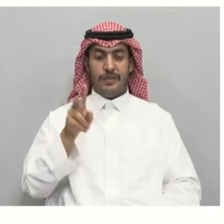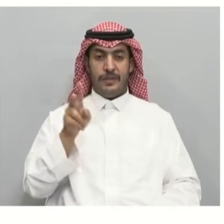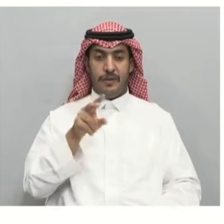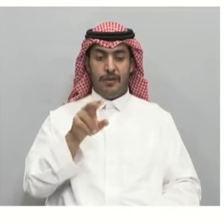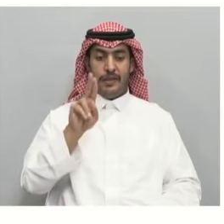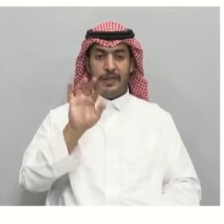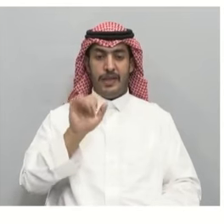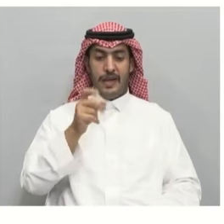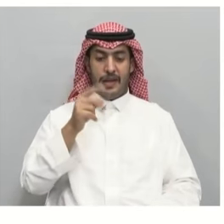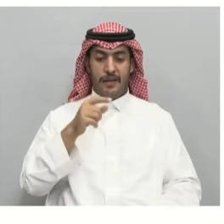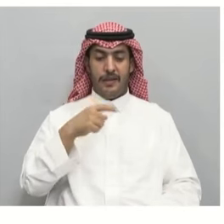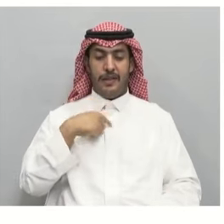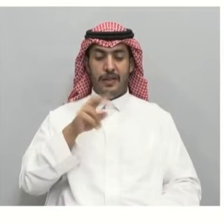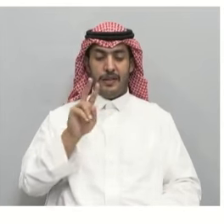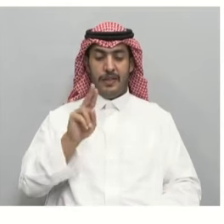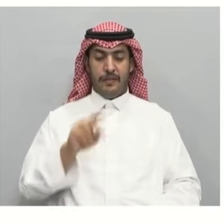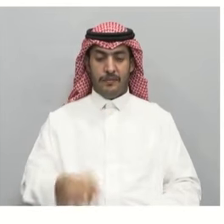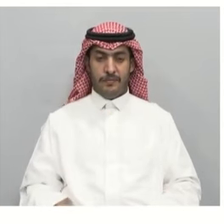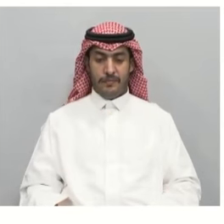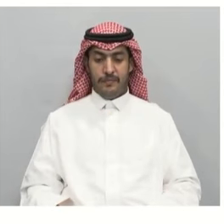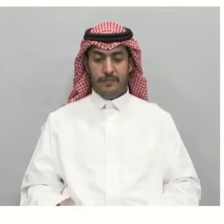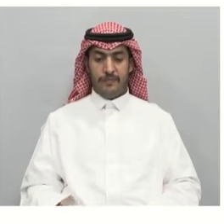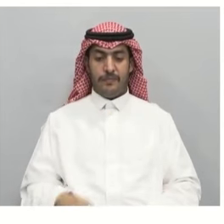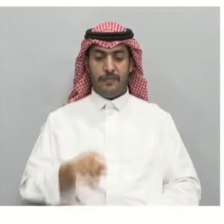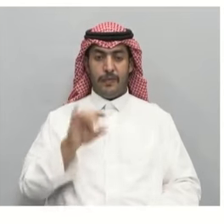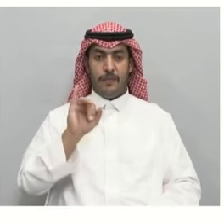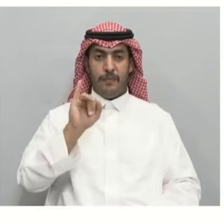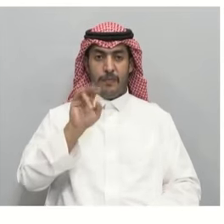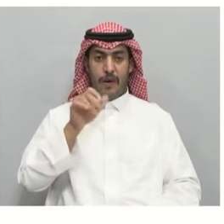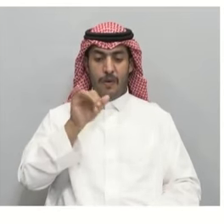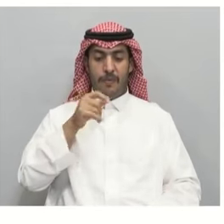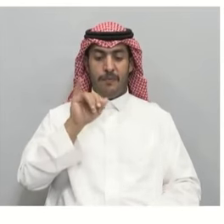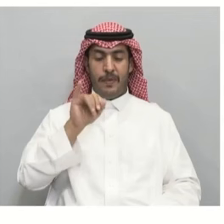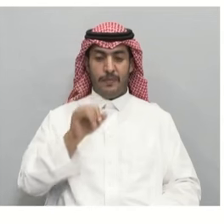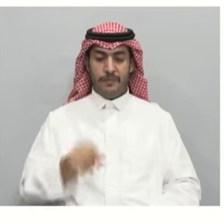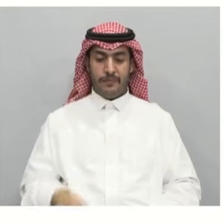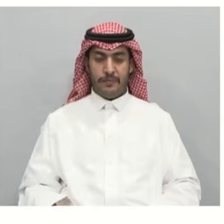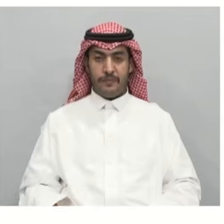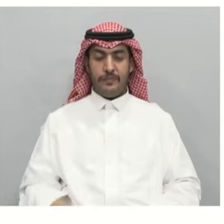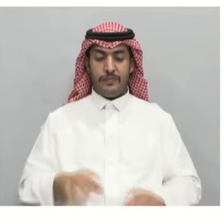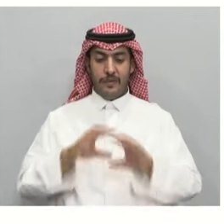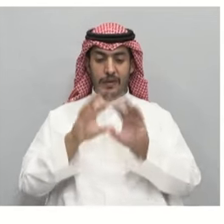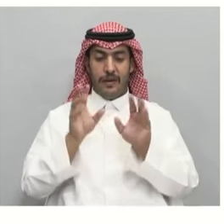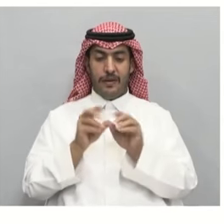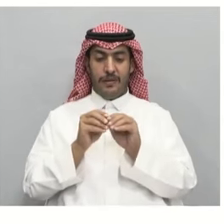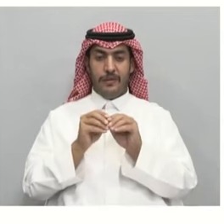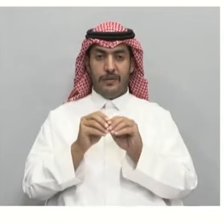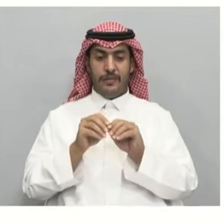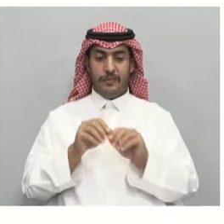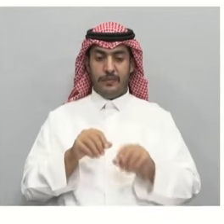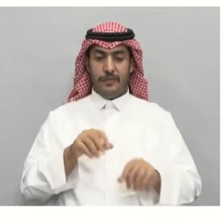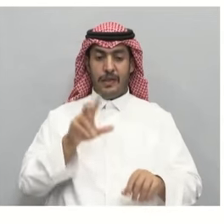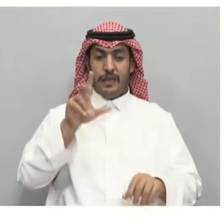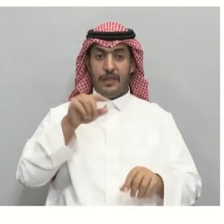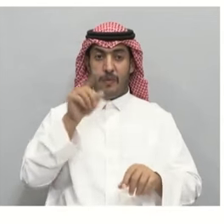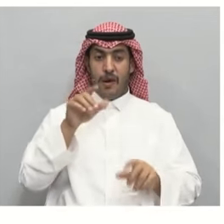تار الكهربائي رمزه ت في المقاومه ورمزها م الدوائر الموصوله على التوالي وعلى